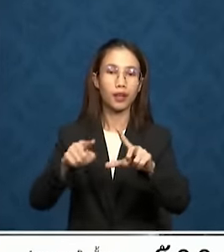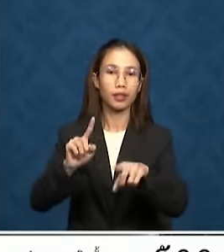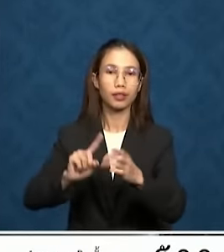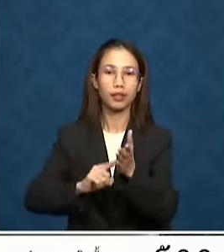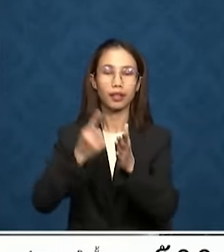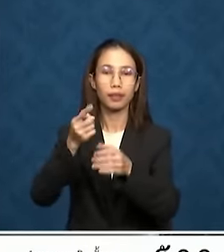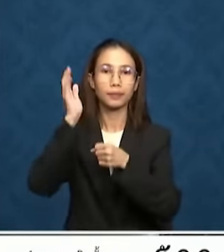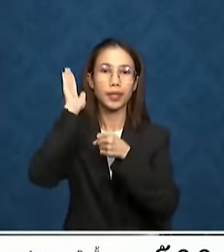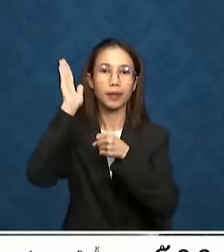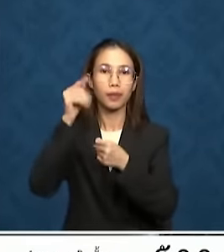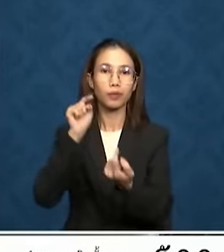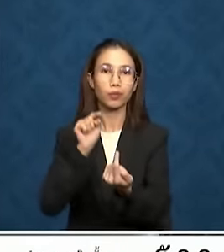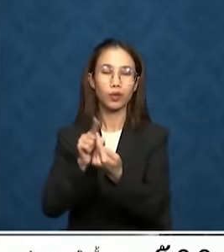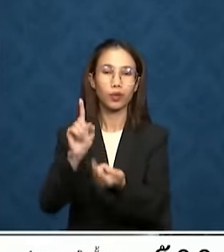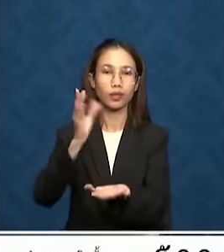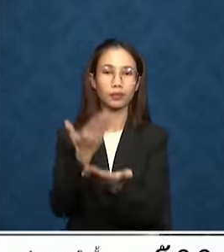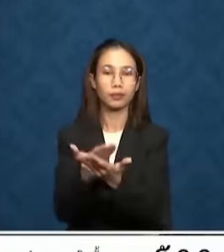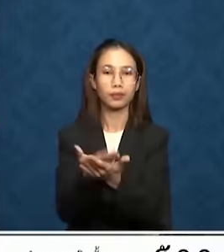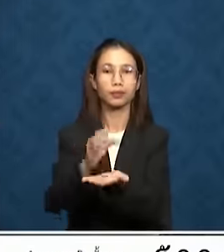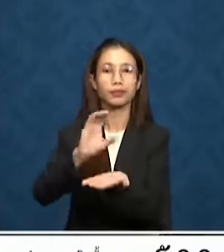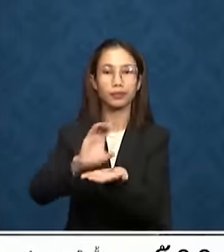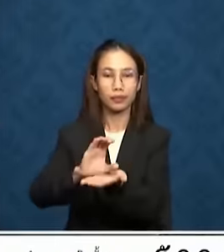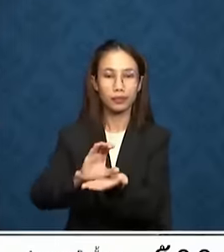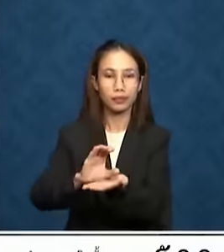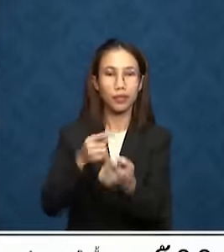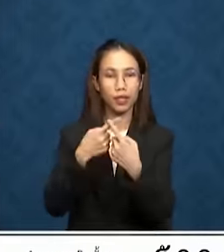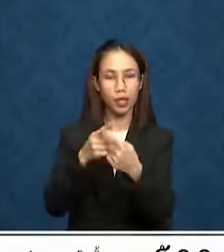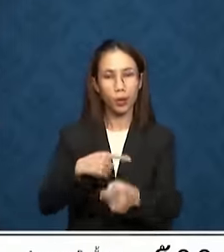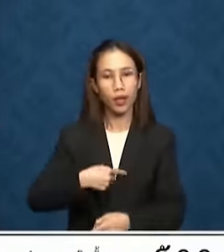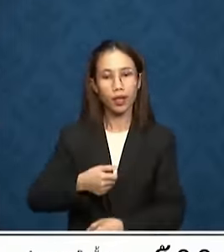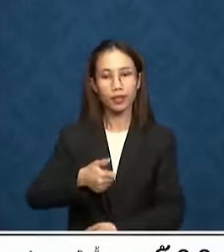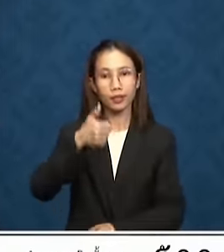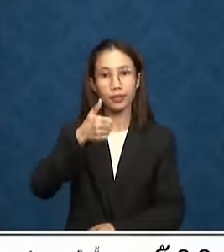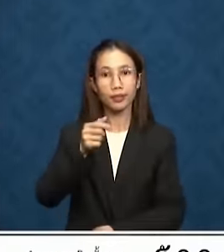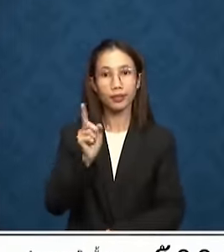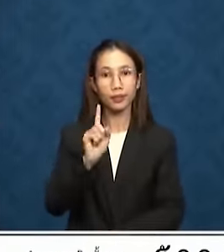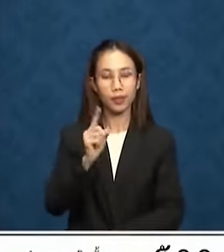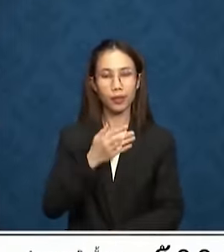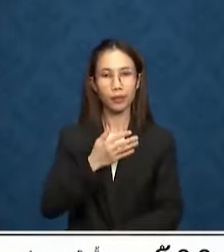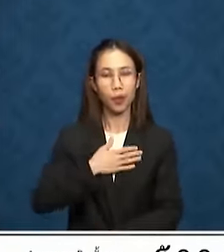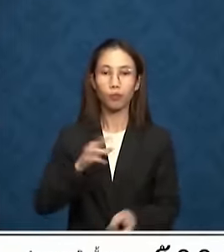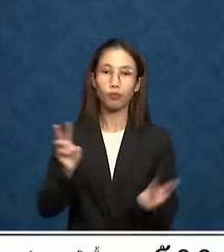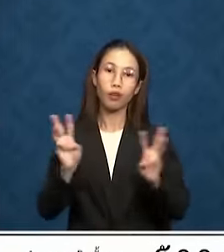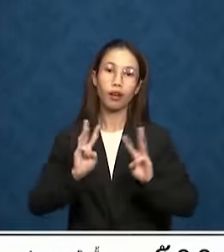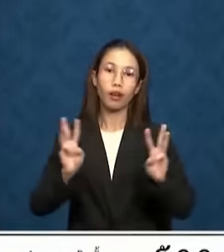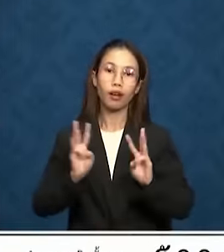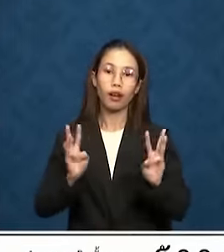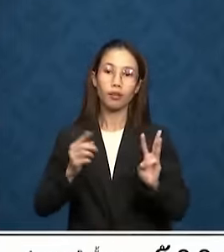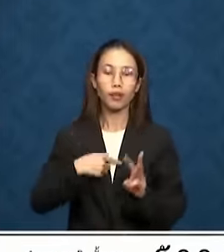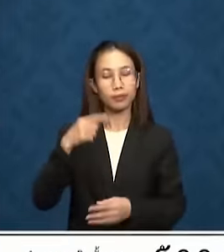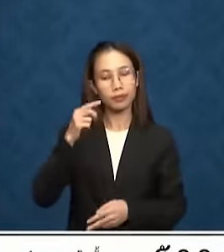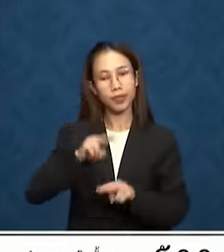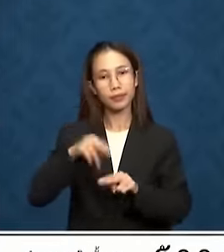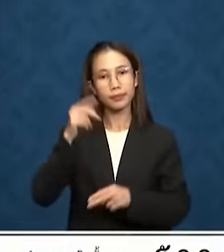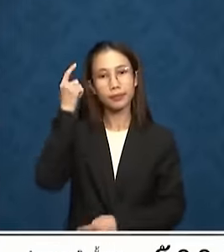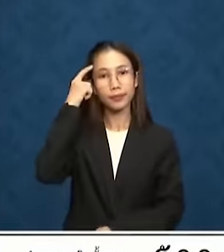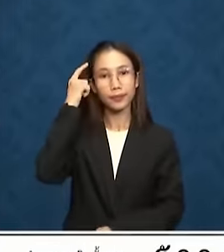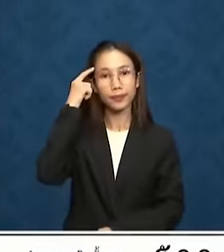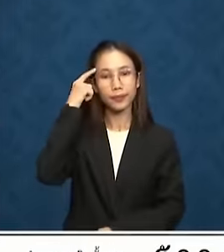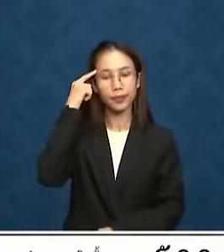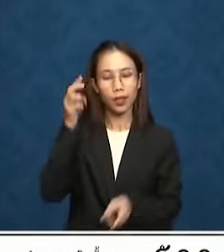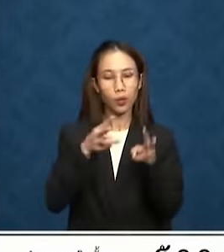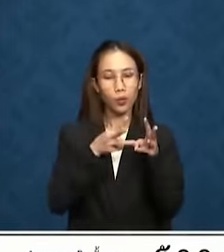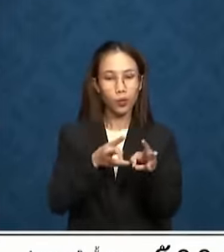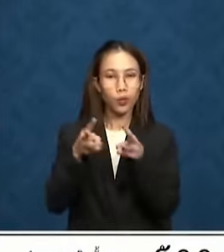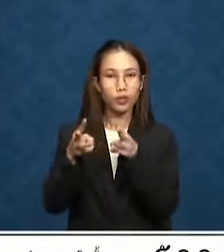อภิปรายเรื่องเกี่ยวกับงบประมาณแต่มันก็พอมีข้อดีอยู่เหมือนกันครับท่านประธานผมว่างก็เลยมานั่งคิดว่ามันมีวิธี